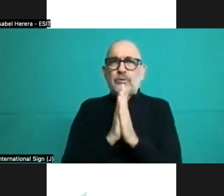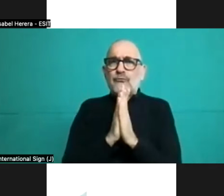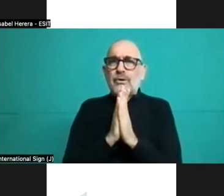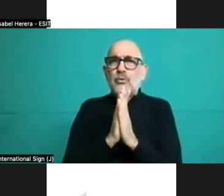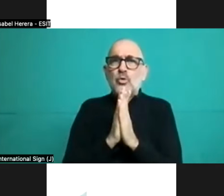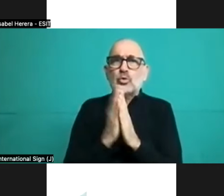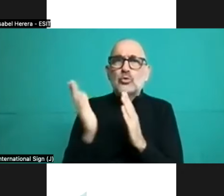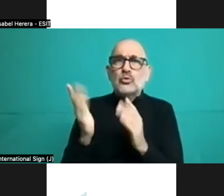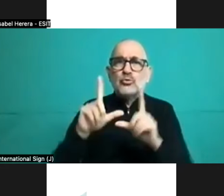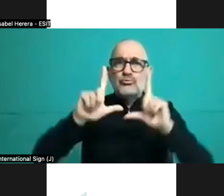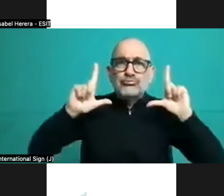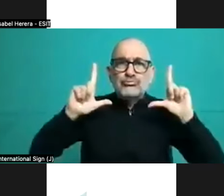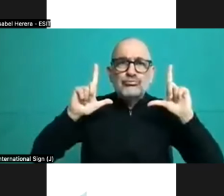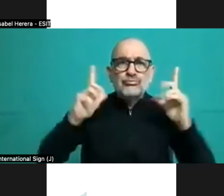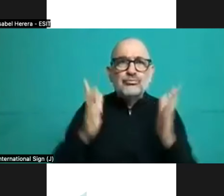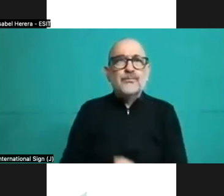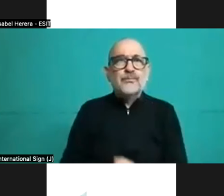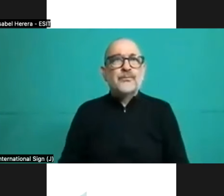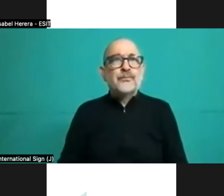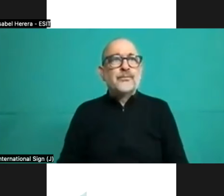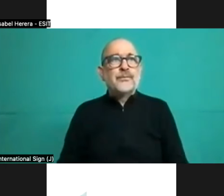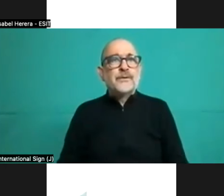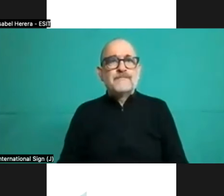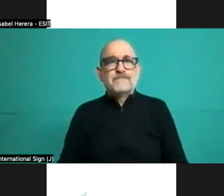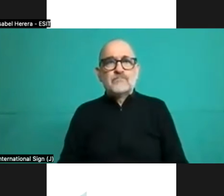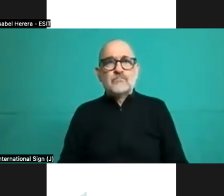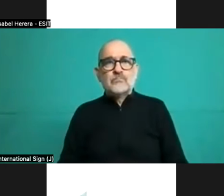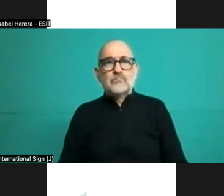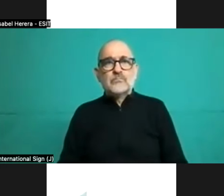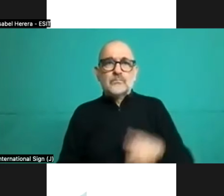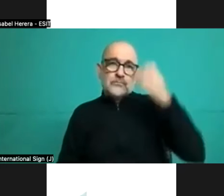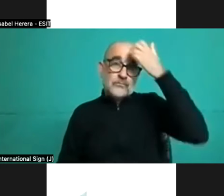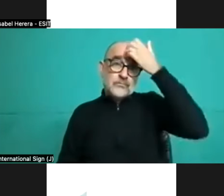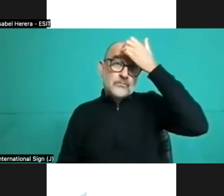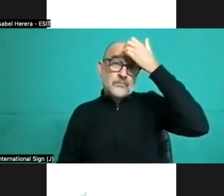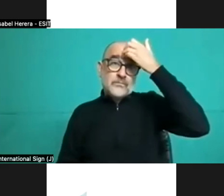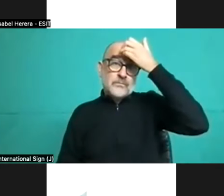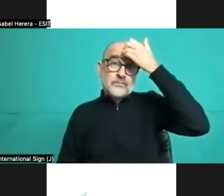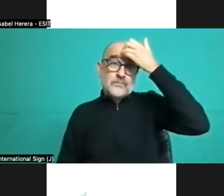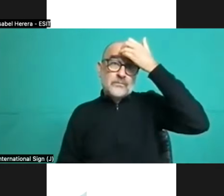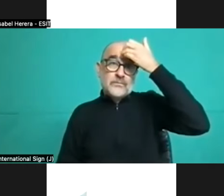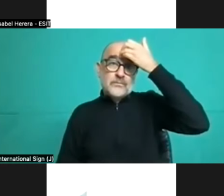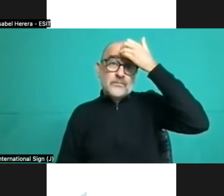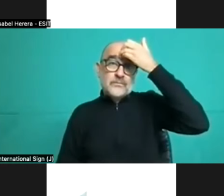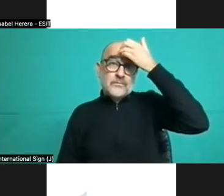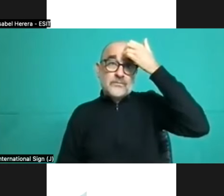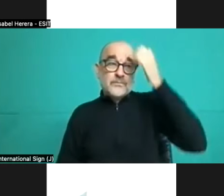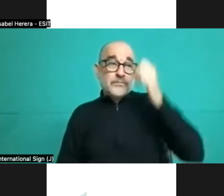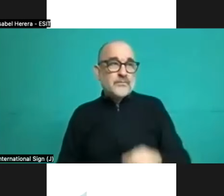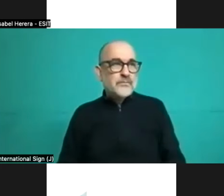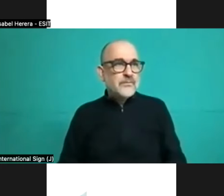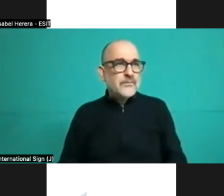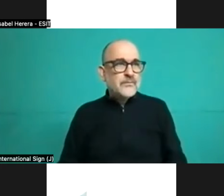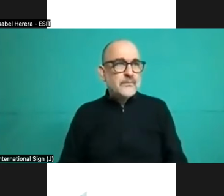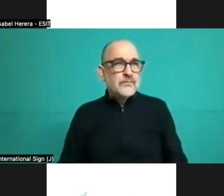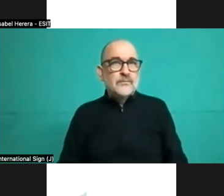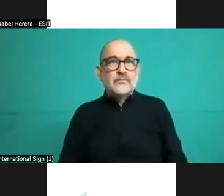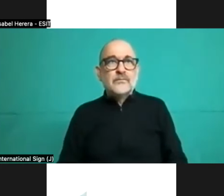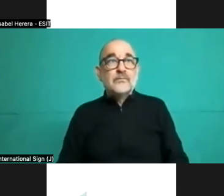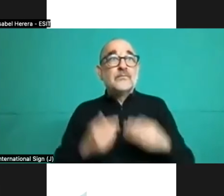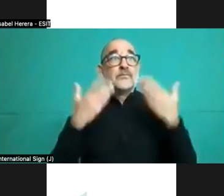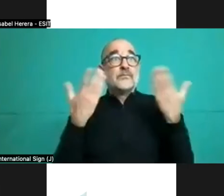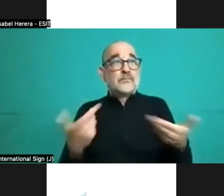Merci beaucoup. Merci à l'équipe pour cette invitation. Je m'appelle Mauro Orsini. Je suis médecin spécialiste